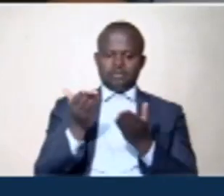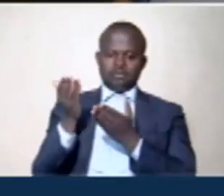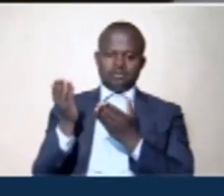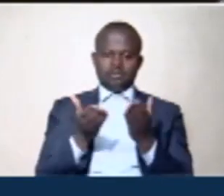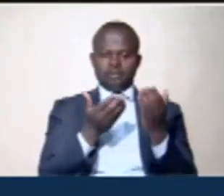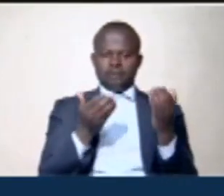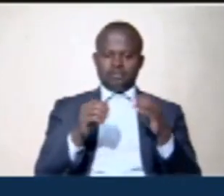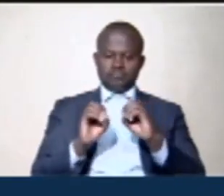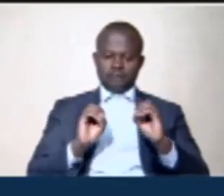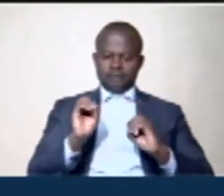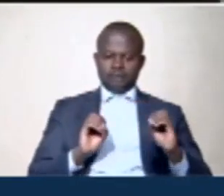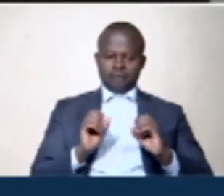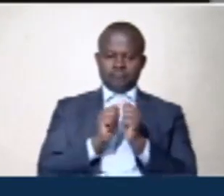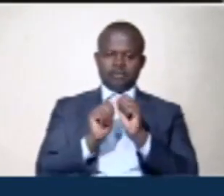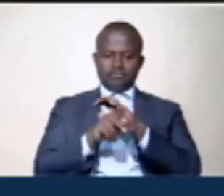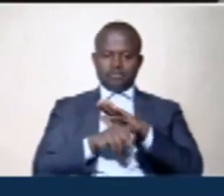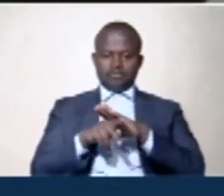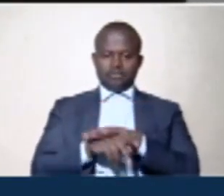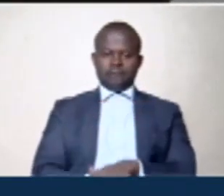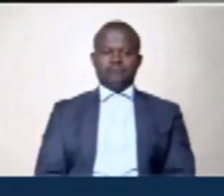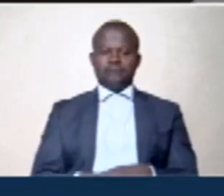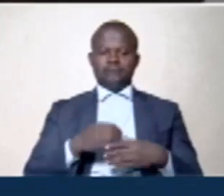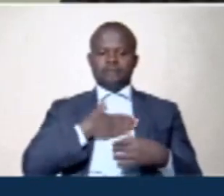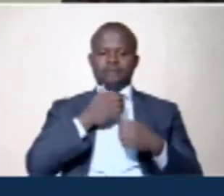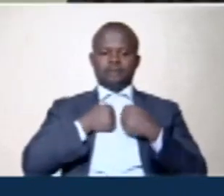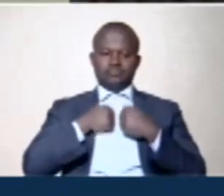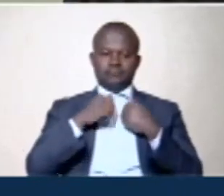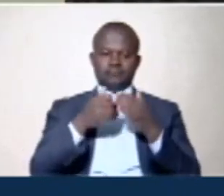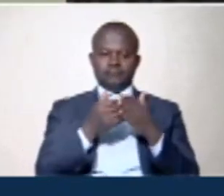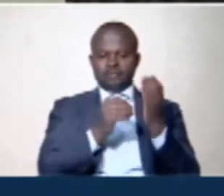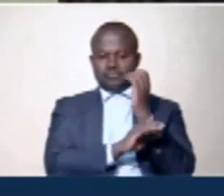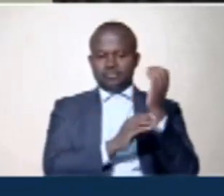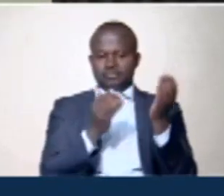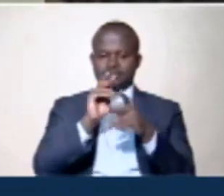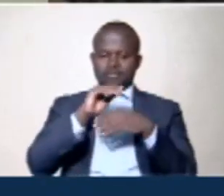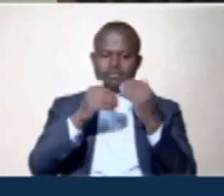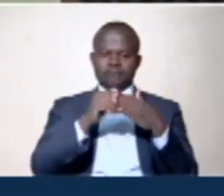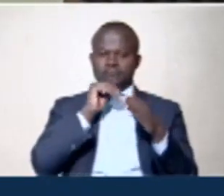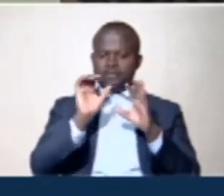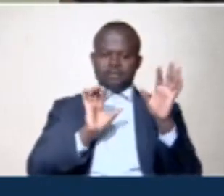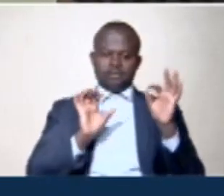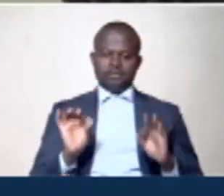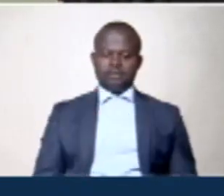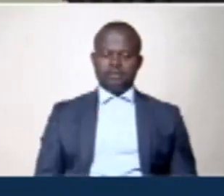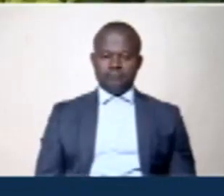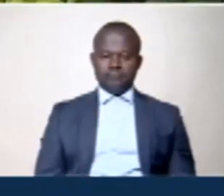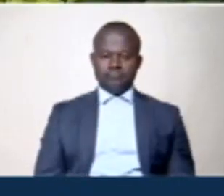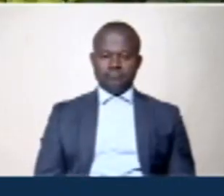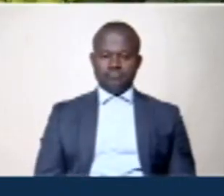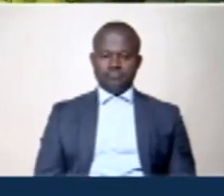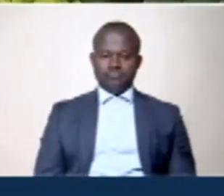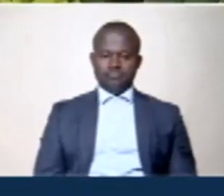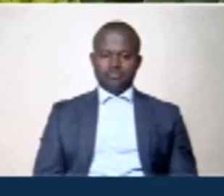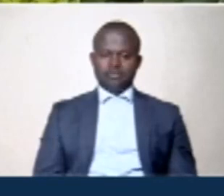cyiciro cy'inshuke n'icy'amashuri abanza. Yishimira ko u Rwanda ari igihugu cyakira buri wese nta vangura. Nous sommes les voisins et nous resterons